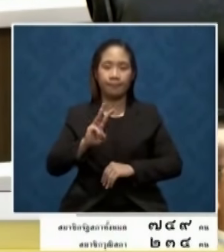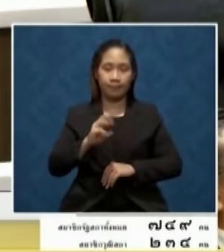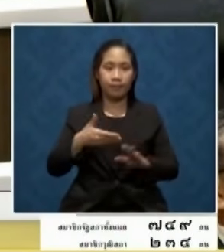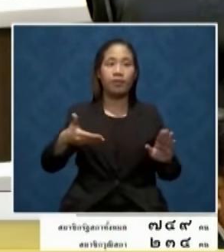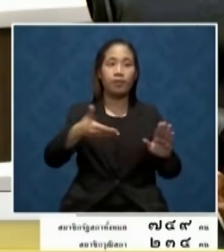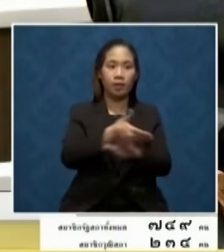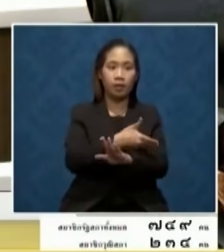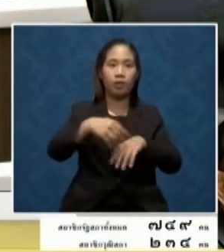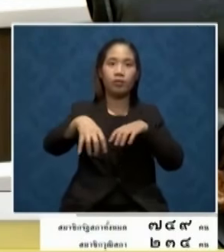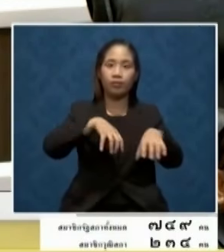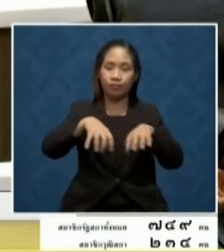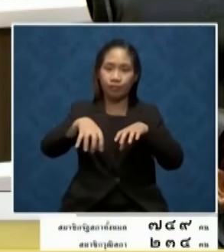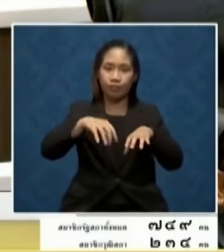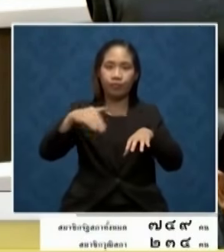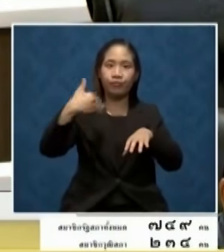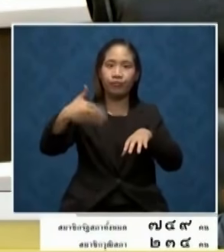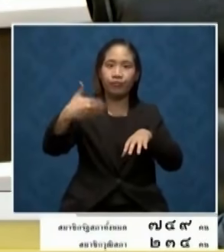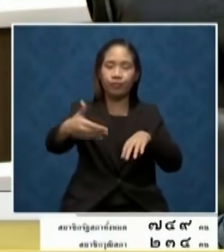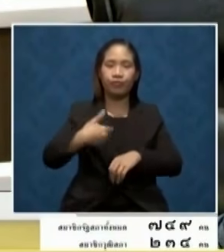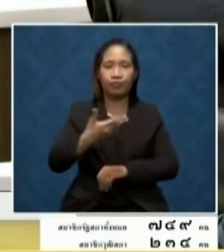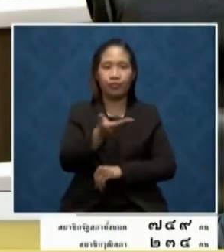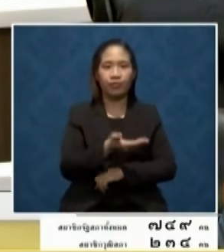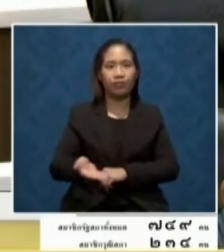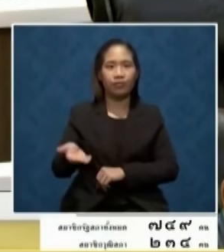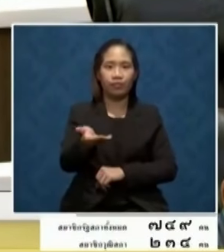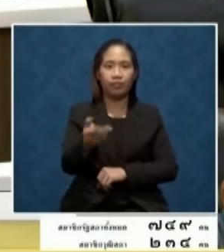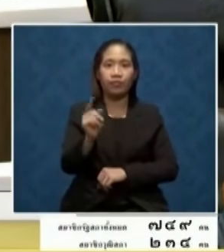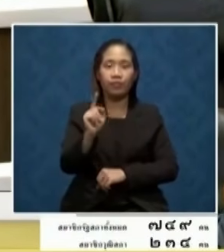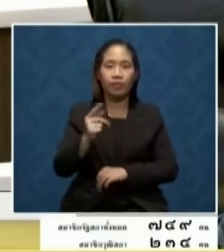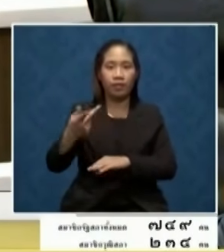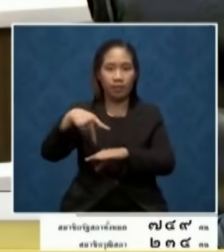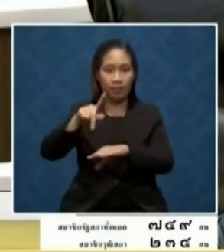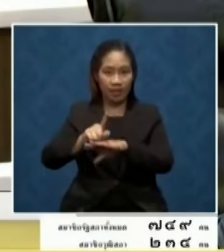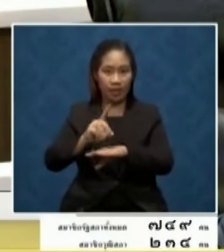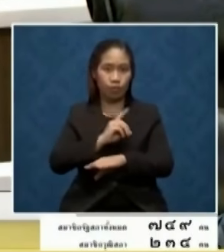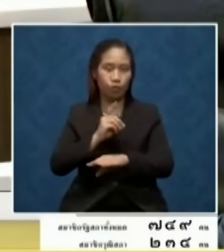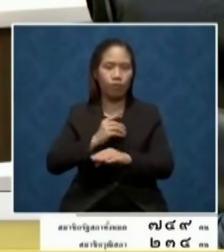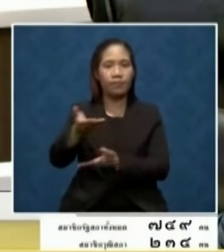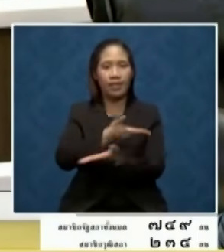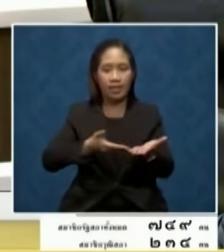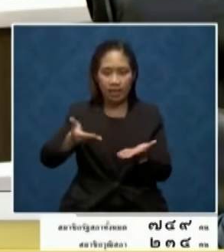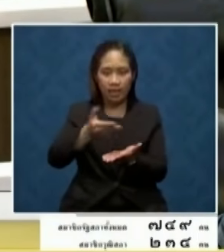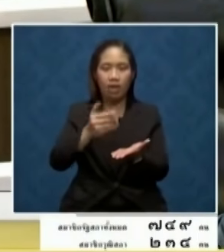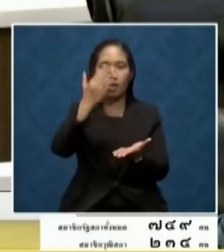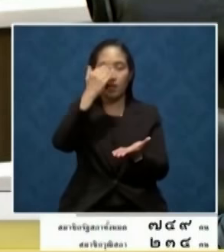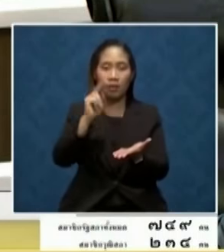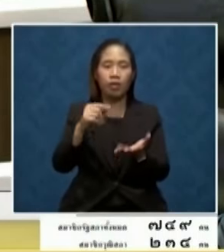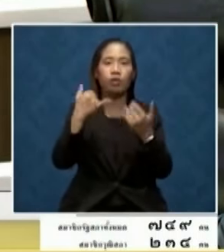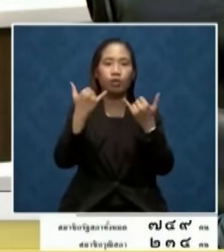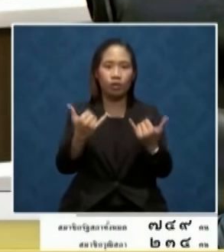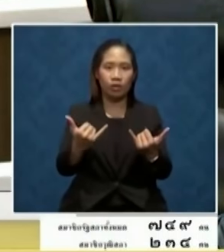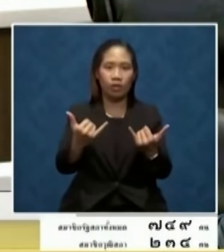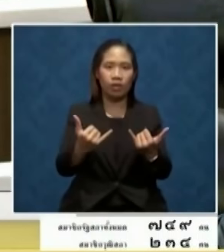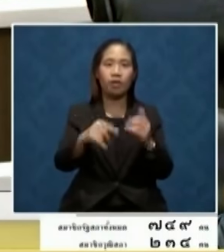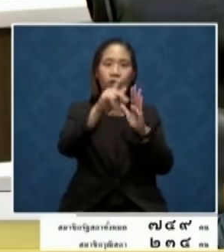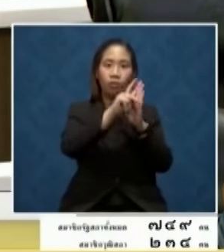แล้วแล้วก็เห็นว่าทำไมไม่ไปสักทีทำไมท่านประธานไม่อ่านสักทีคือถ้าเทียบกับคุณธนาธรเนี่ยจริงๆเอกสารมาแป๊บนึงท่